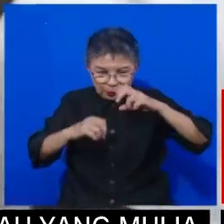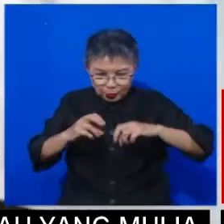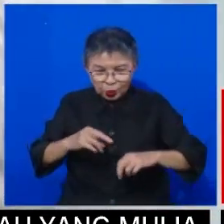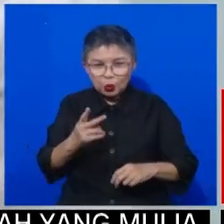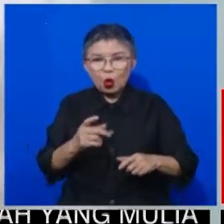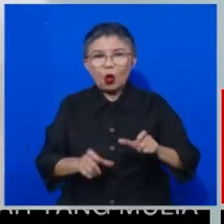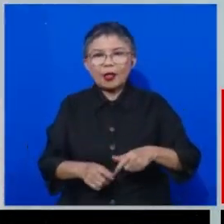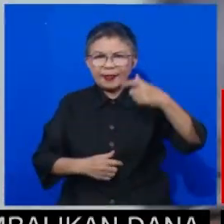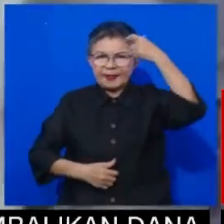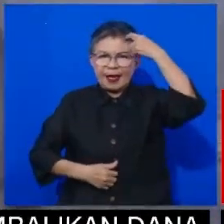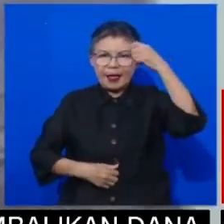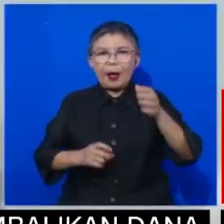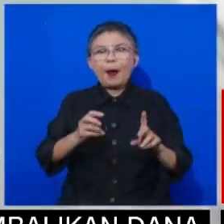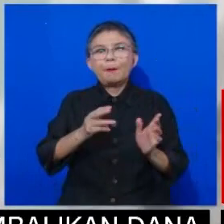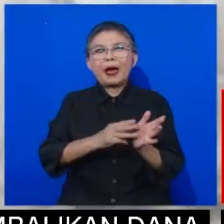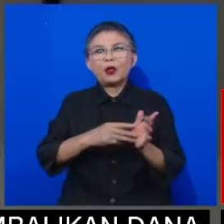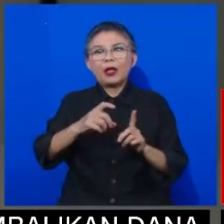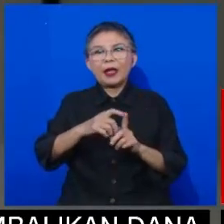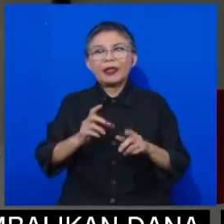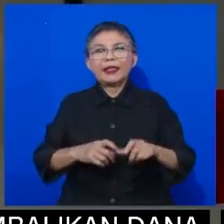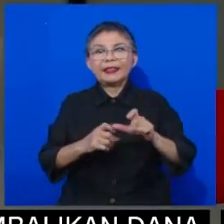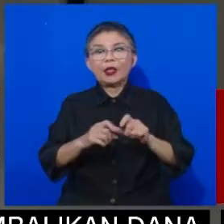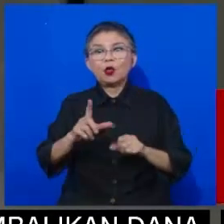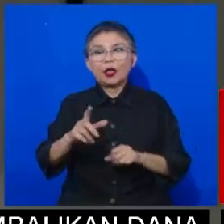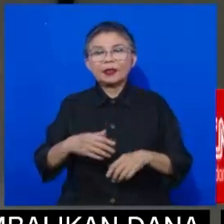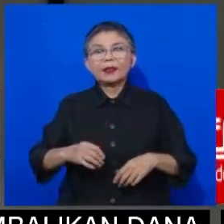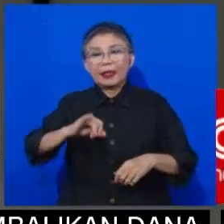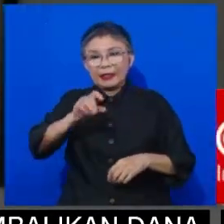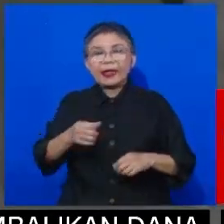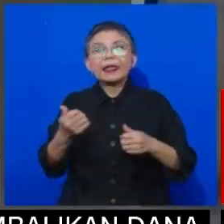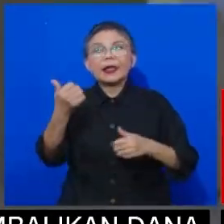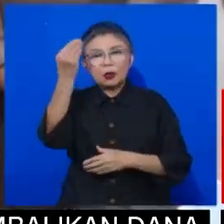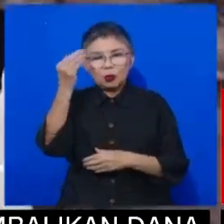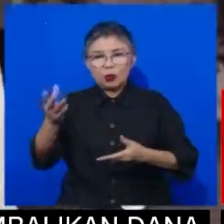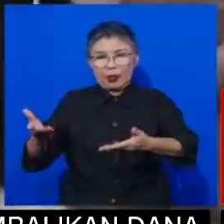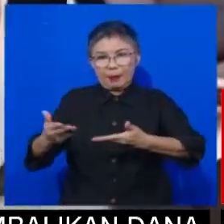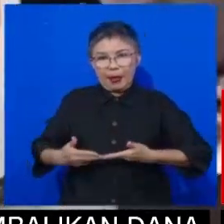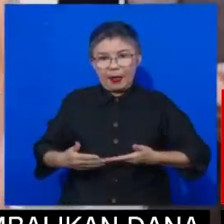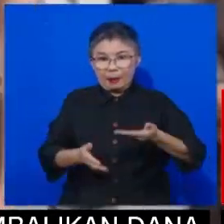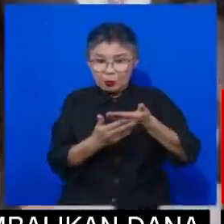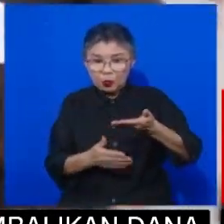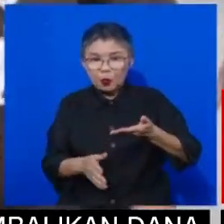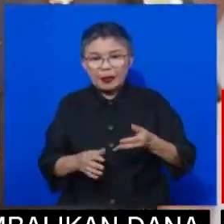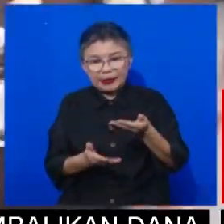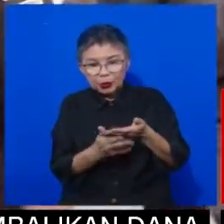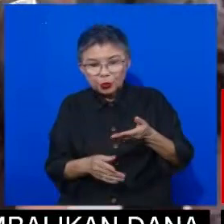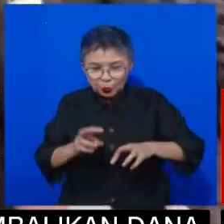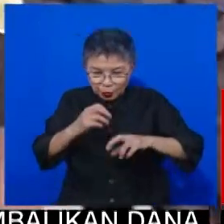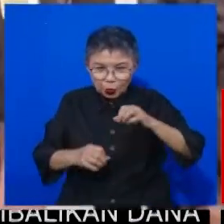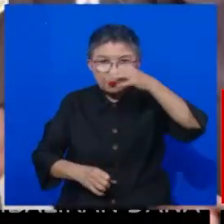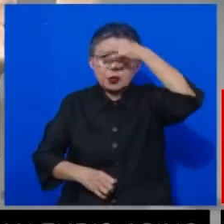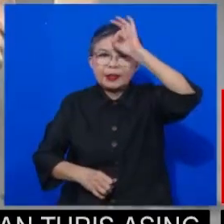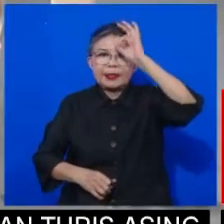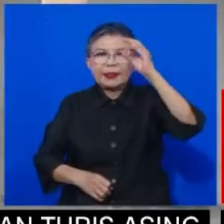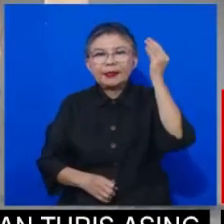tersangka penganiayaan yakni Mario Dandi dan Shane Lucas sudah diterima Kejati DKI. Namun, berkas perkara masih disusun penyidik Polda Metro